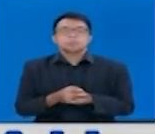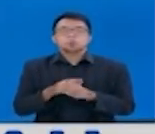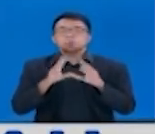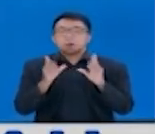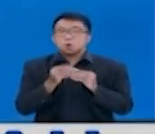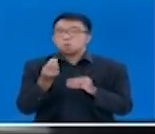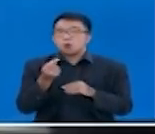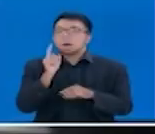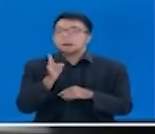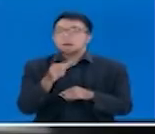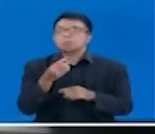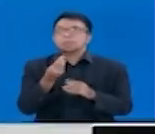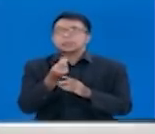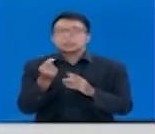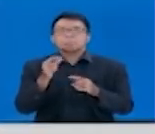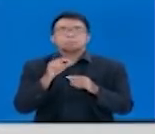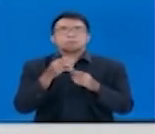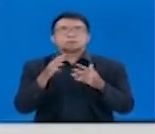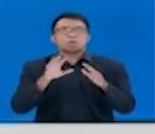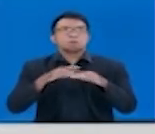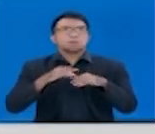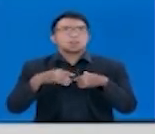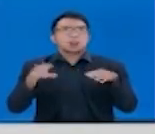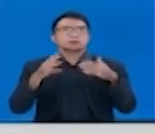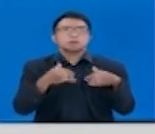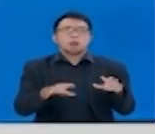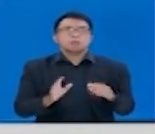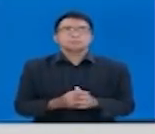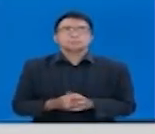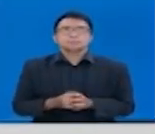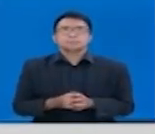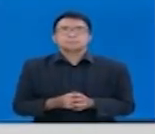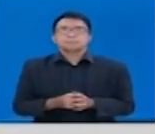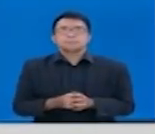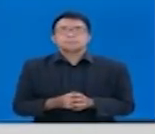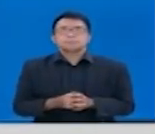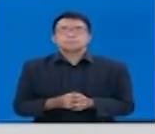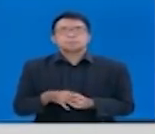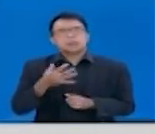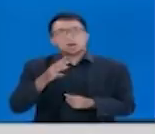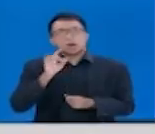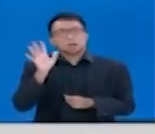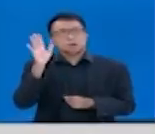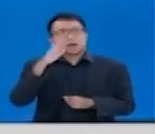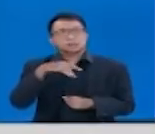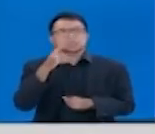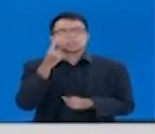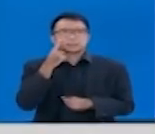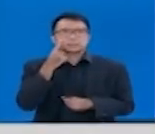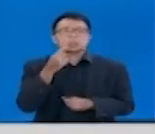rekening masyarakat, di mana sekitar hari Selasa, tanggal